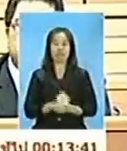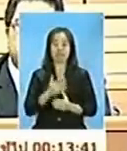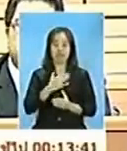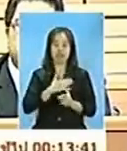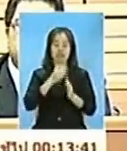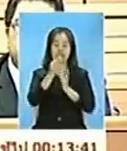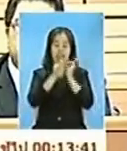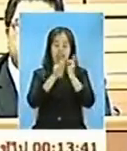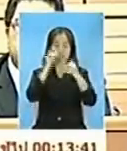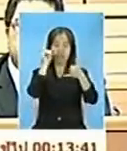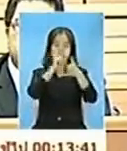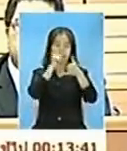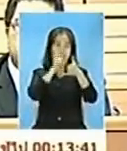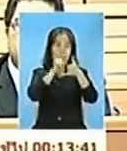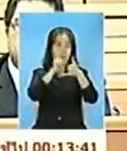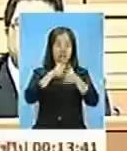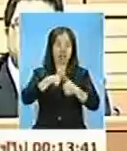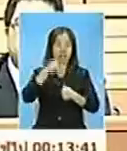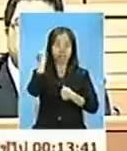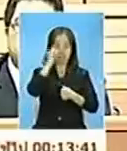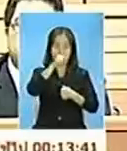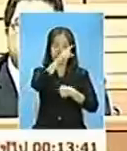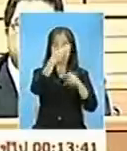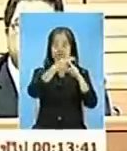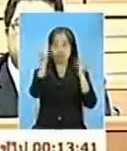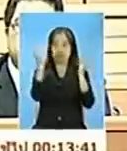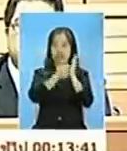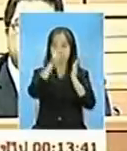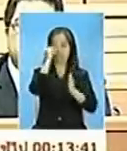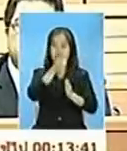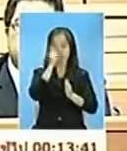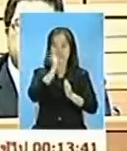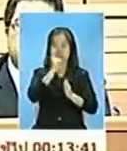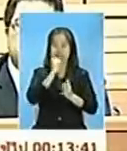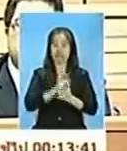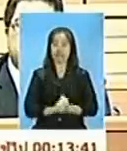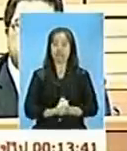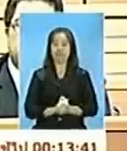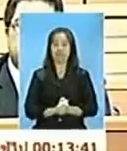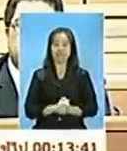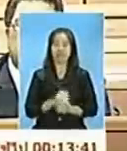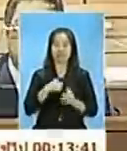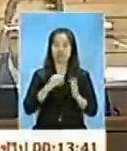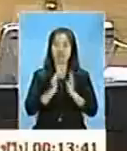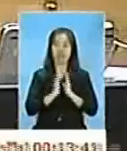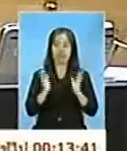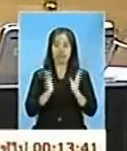ภิปรายไม่ไว้วางใจมันแน่ๆเอาแค่นี้แหละครับขอบคุณครับ